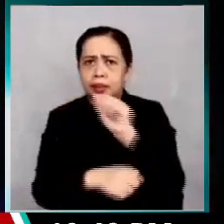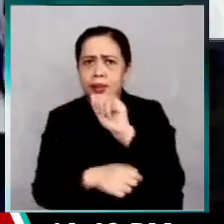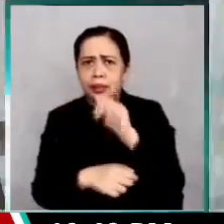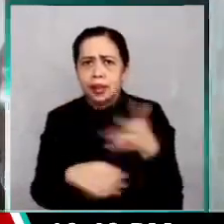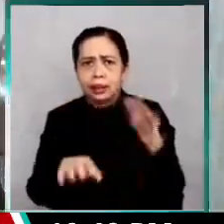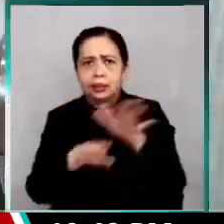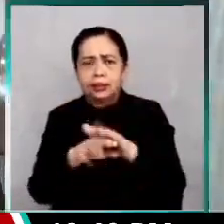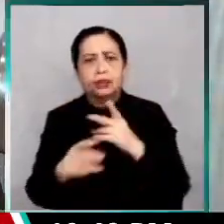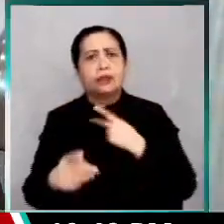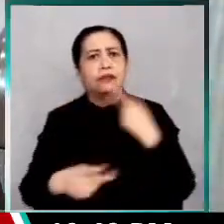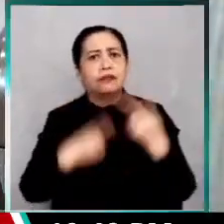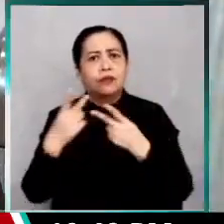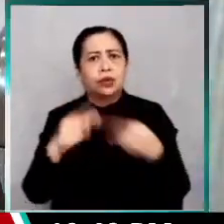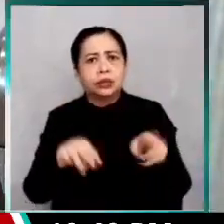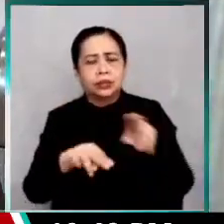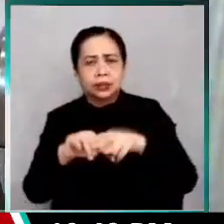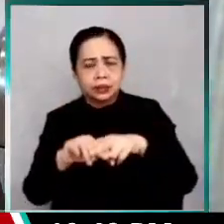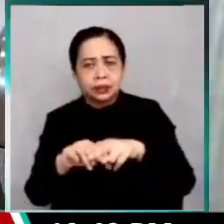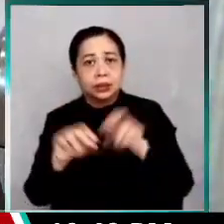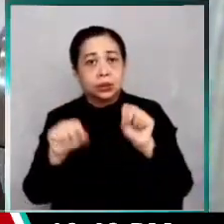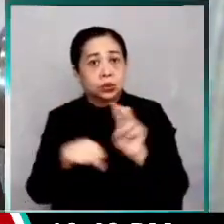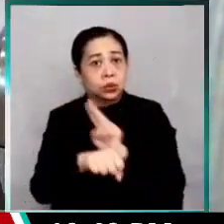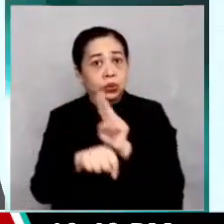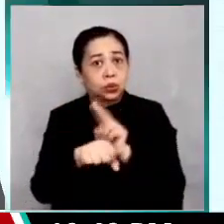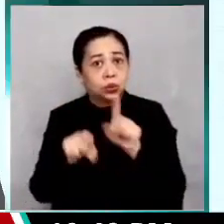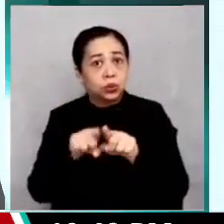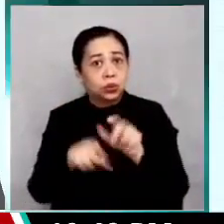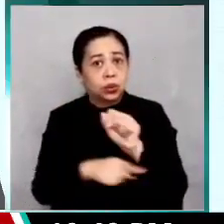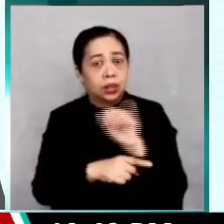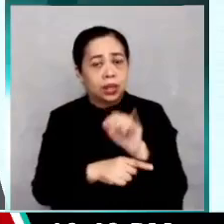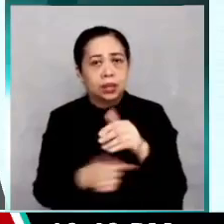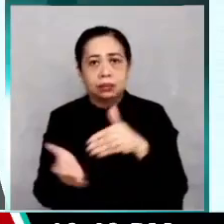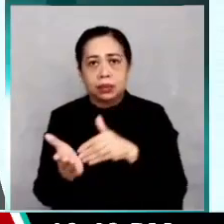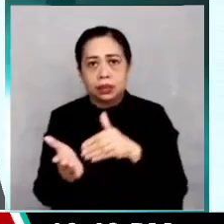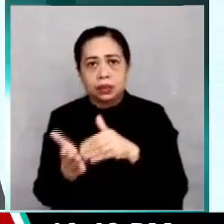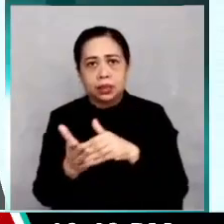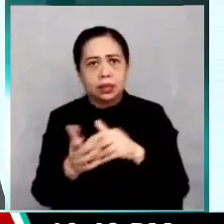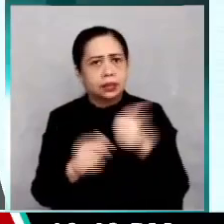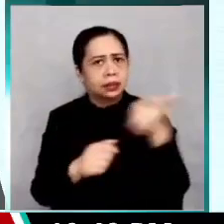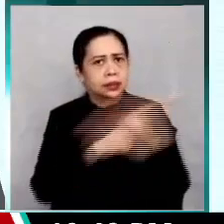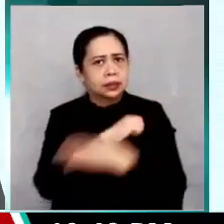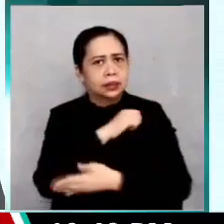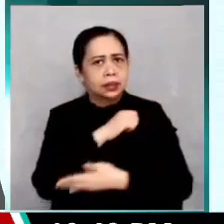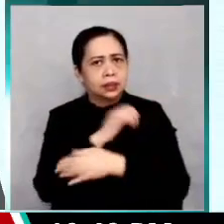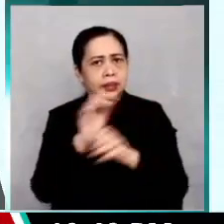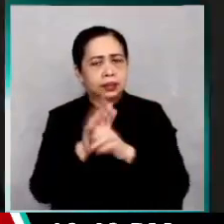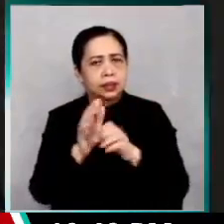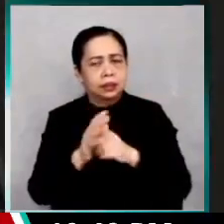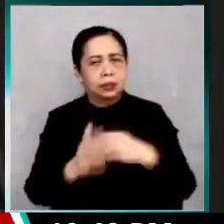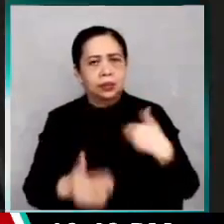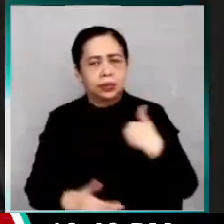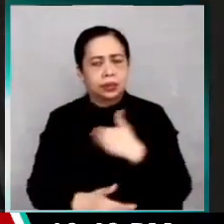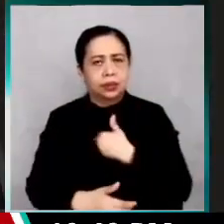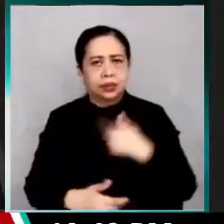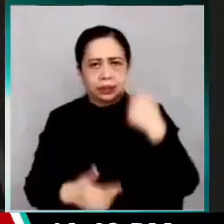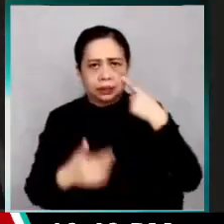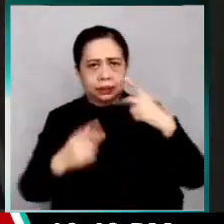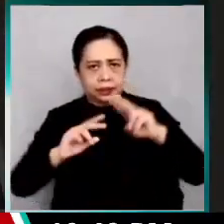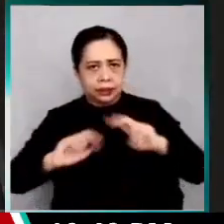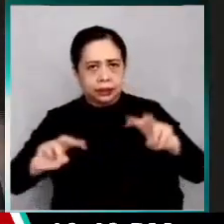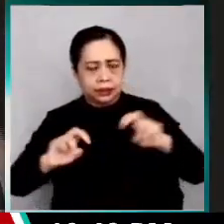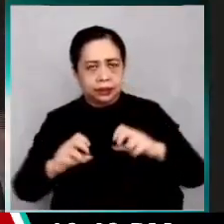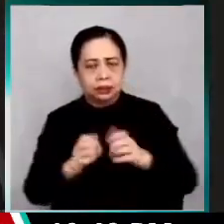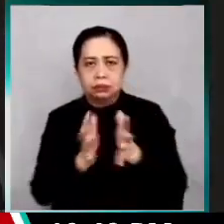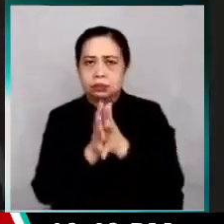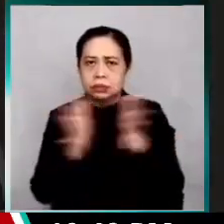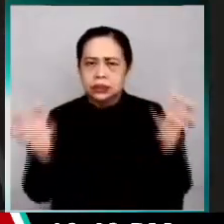boses. Ginagamit na rin daw ang AI sa medical field sa ibang bansa tulad sa breast cancer screening. Sa lawak at dami pa